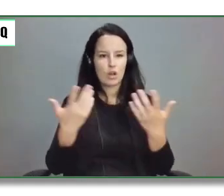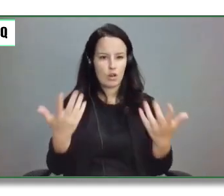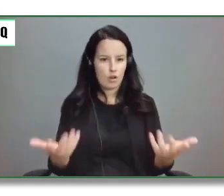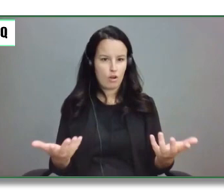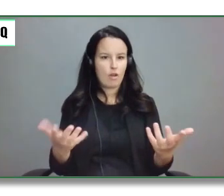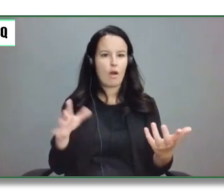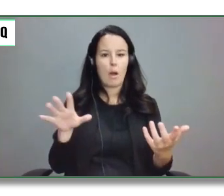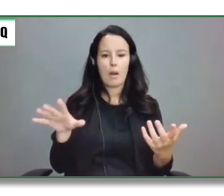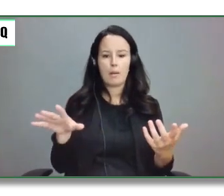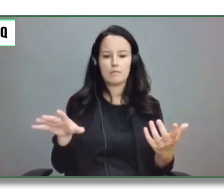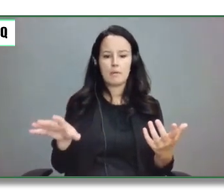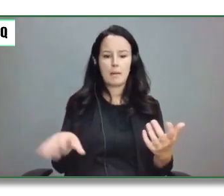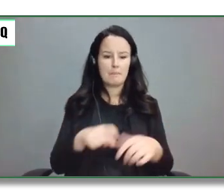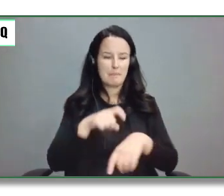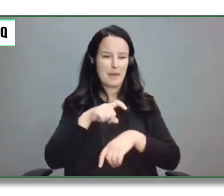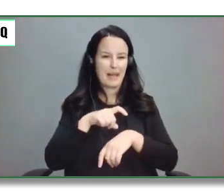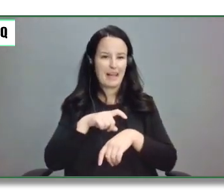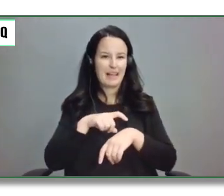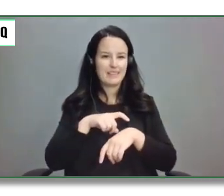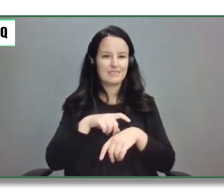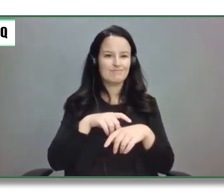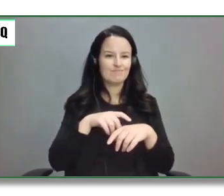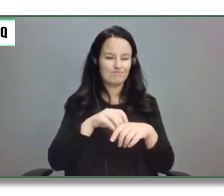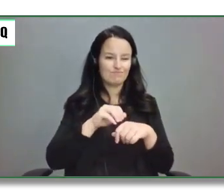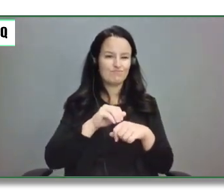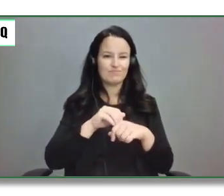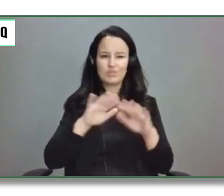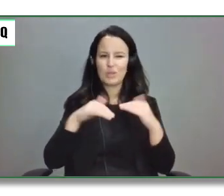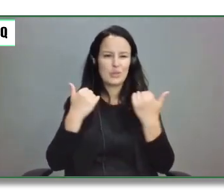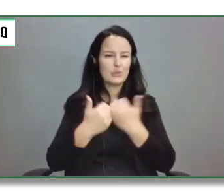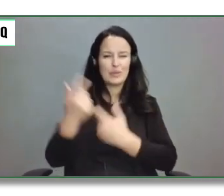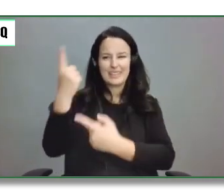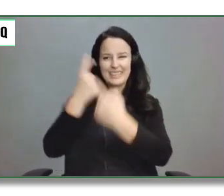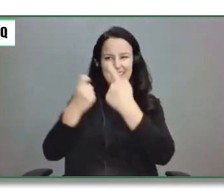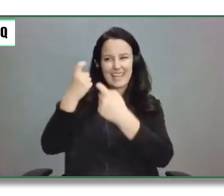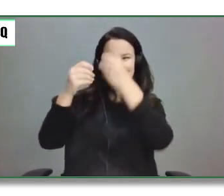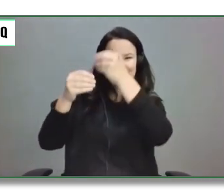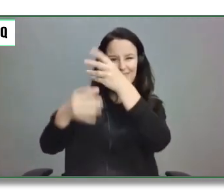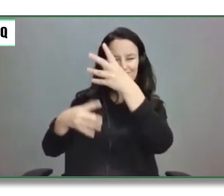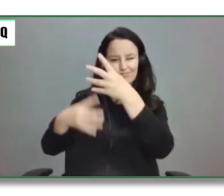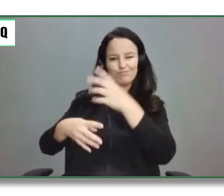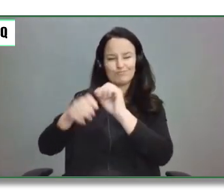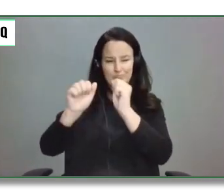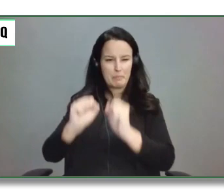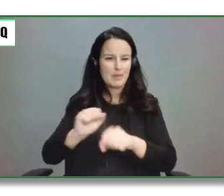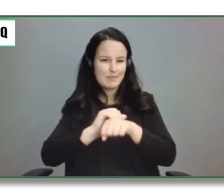vous laisser maintenant et nous allons vous envoyer toutes les questions supplémentaires que nous recevons